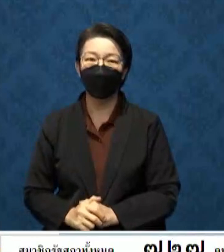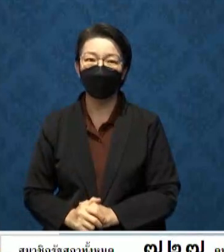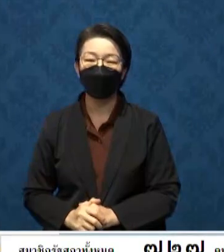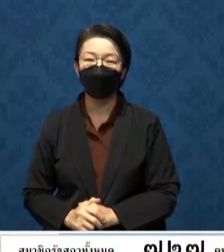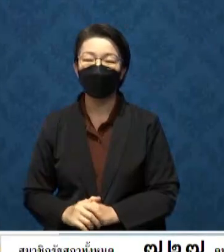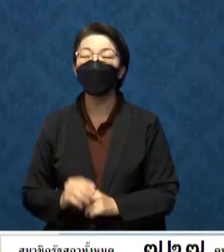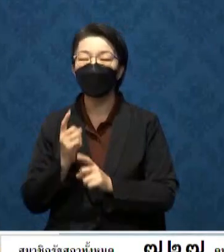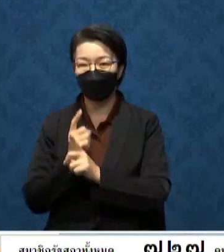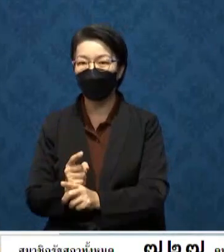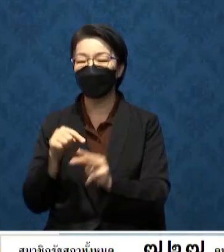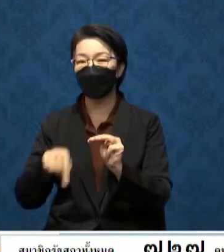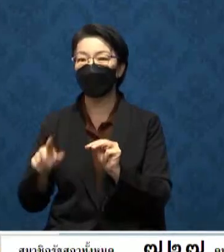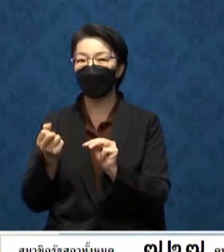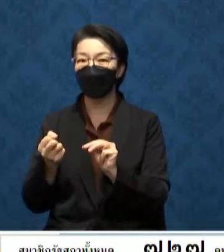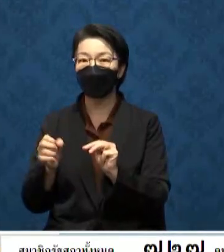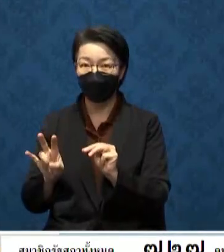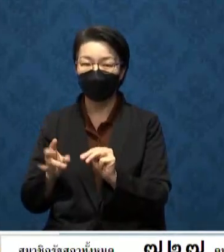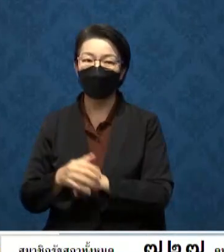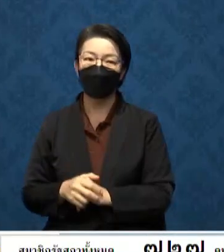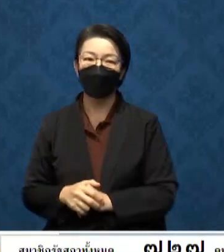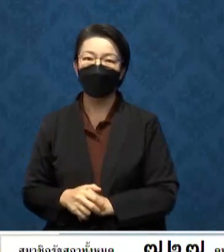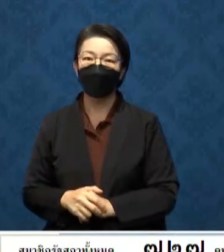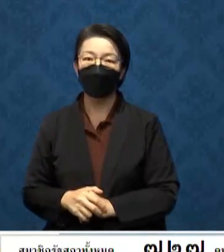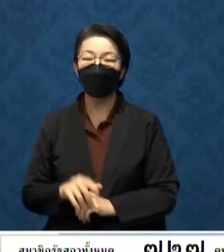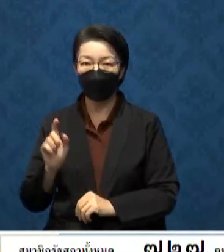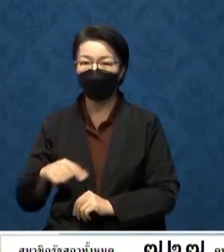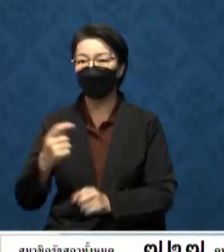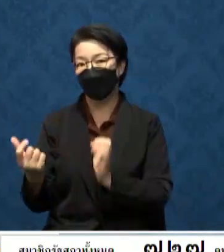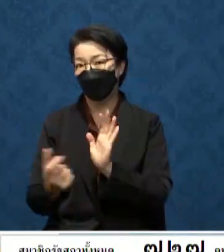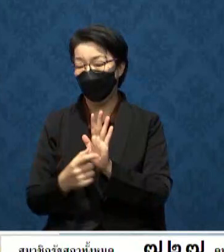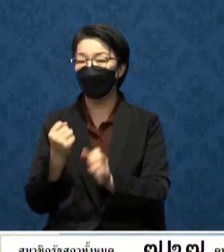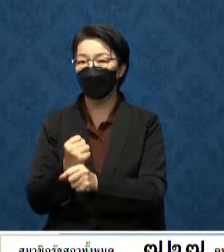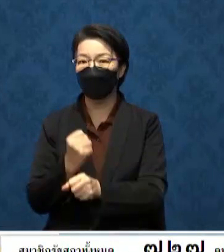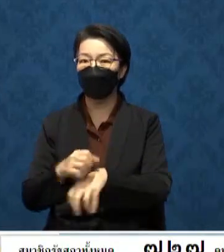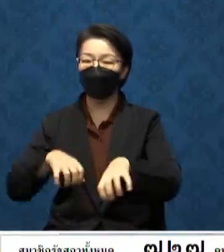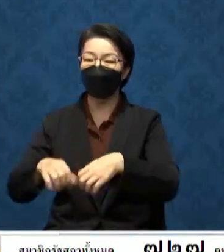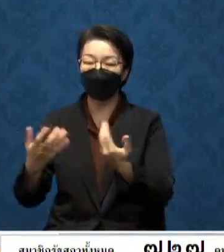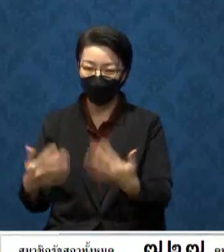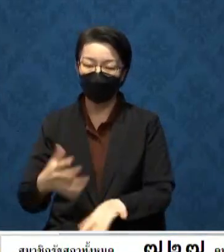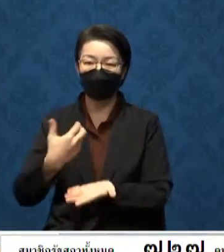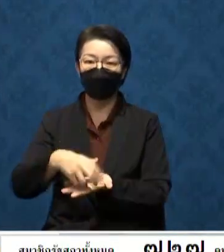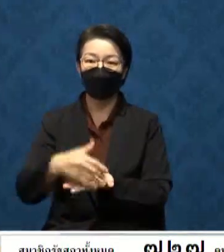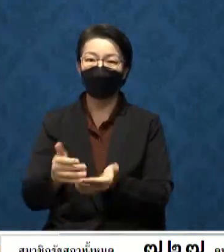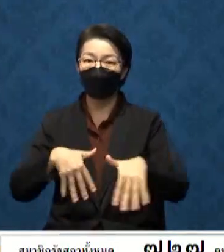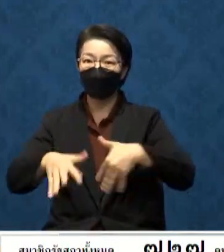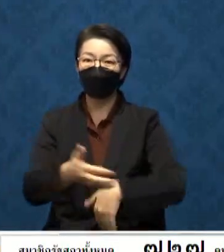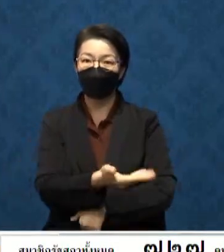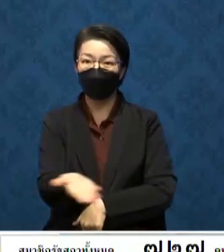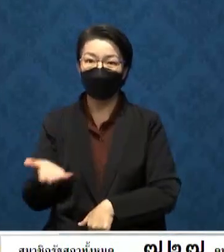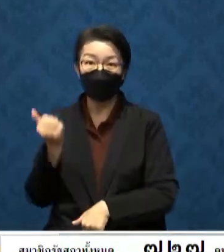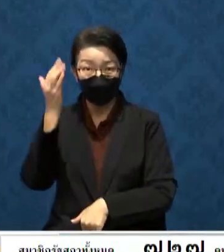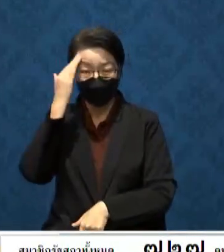มาตรา11นะครับที่กำหนดว่าจะต้องดำเนินการแล้วก็รายงานให้ประชาชนทราบทุกรอบ3